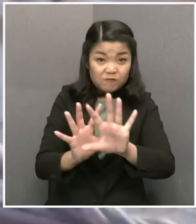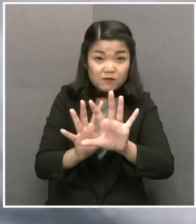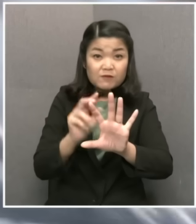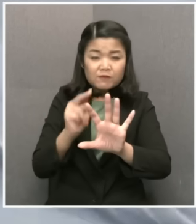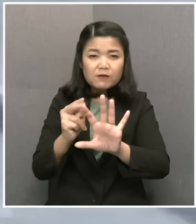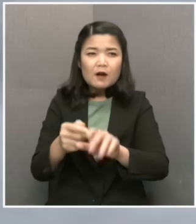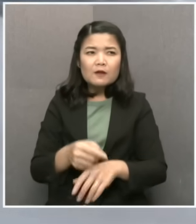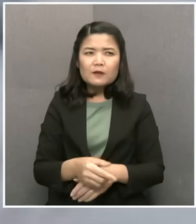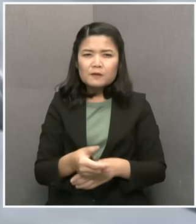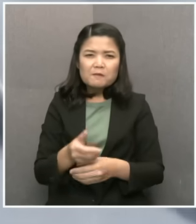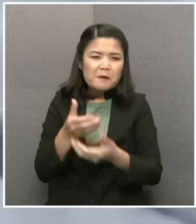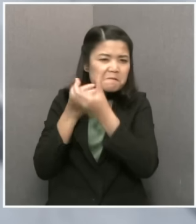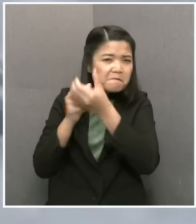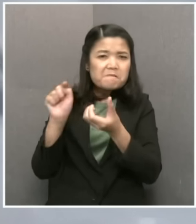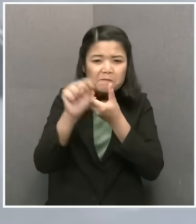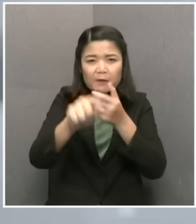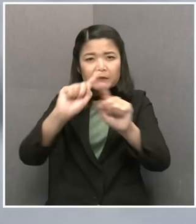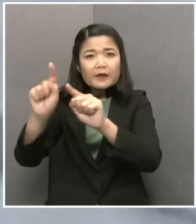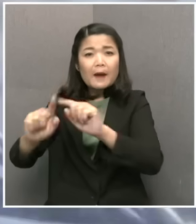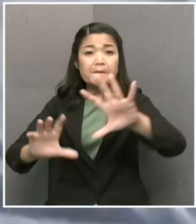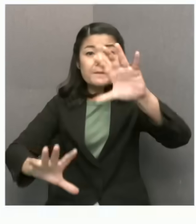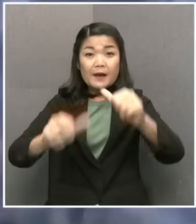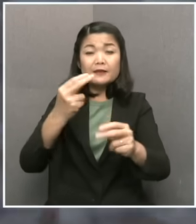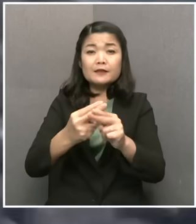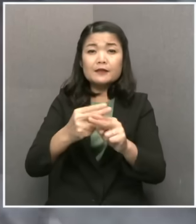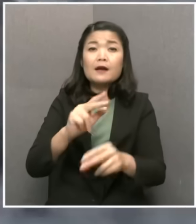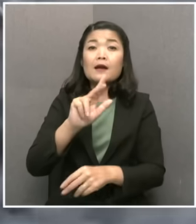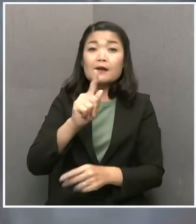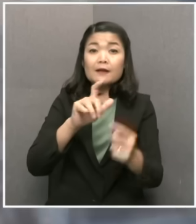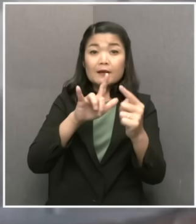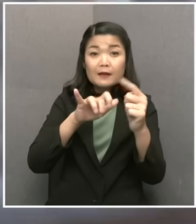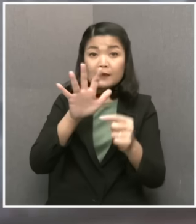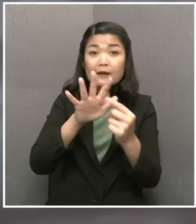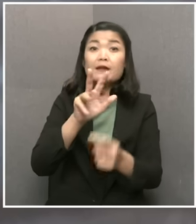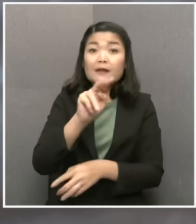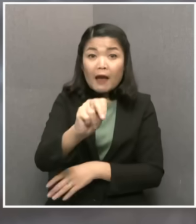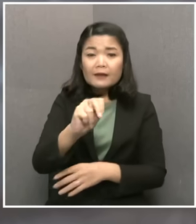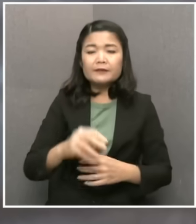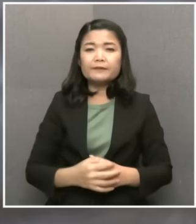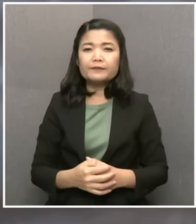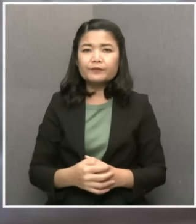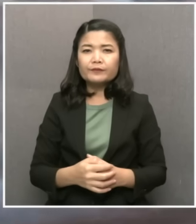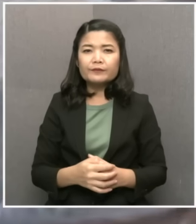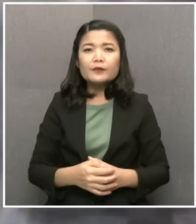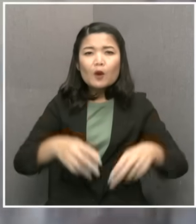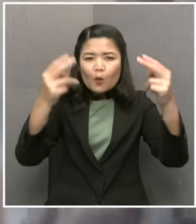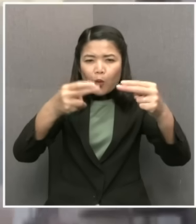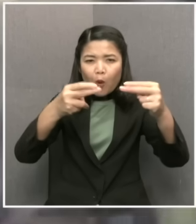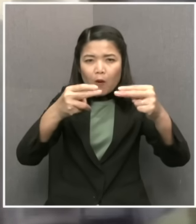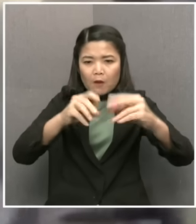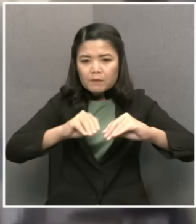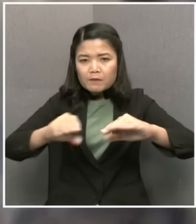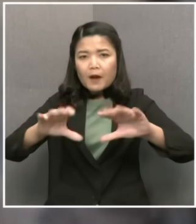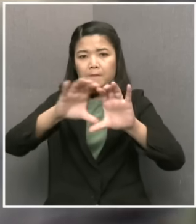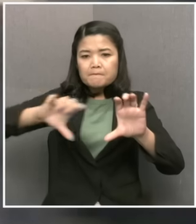าซารุกเข้าไปสู่เมืองข่านยูนิสทางตอนใต้และมีการขยายการสู้รบไปทางพื้นที่ทางต